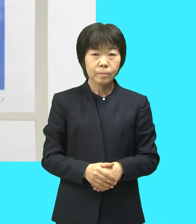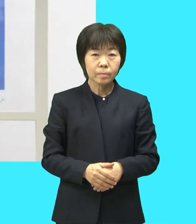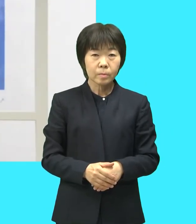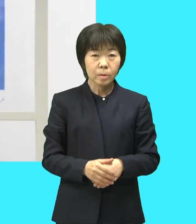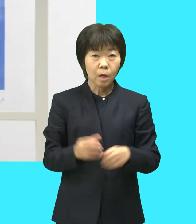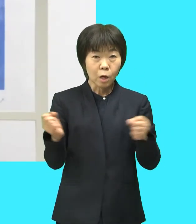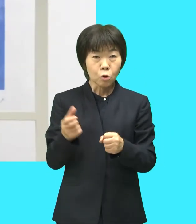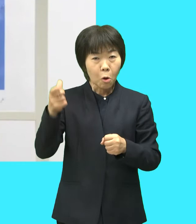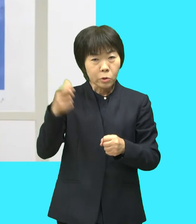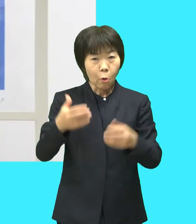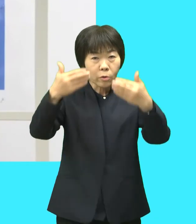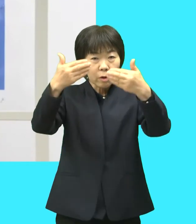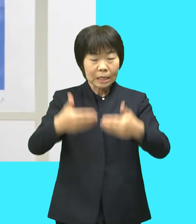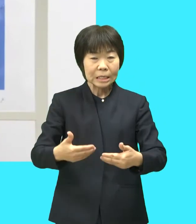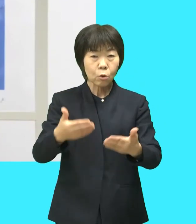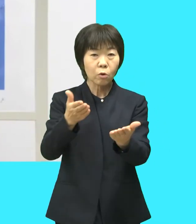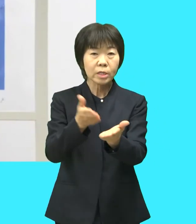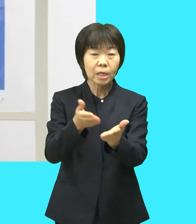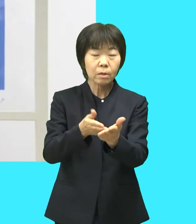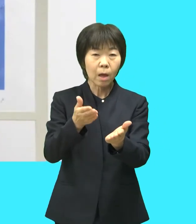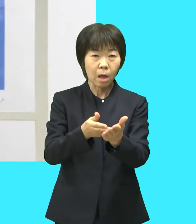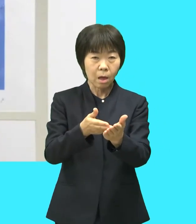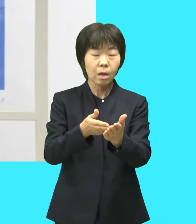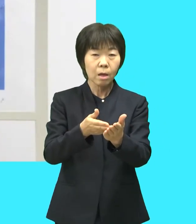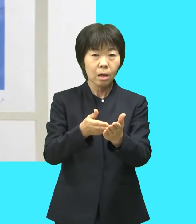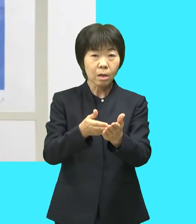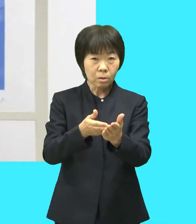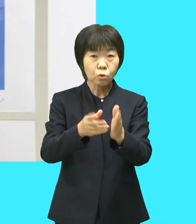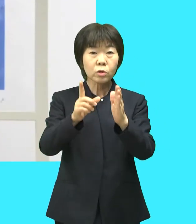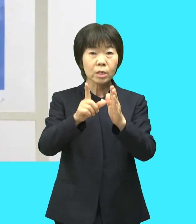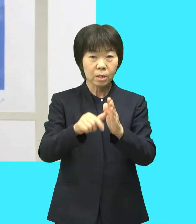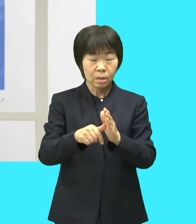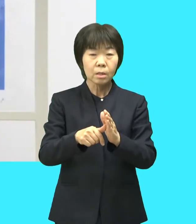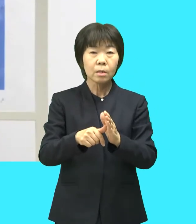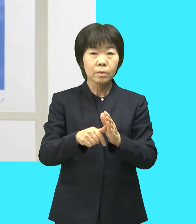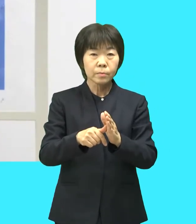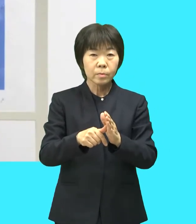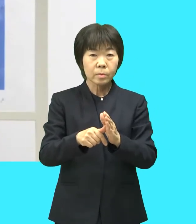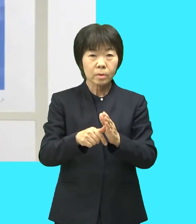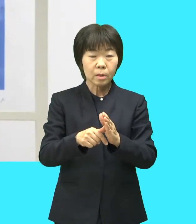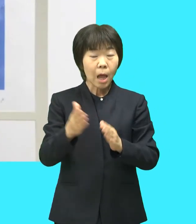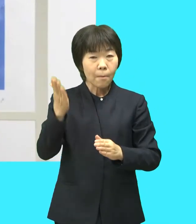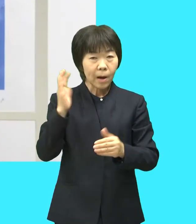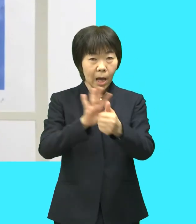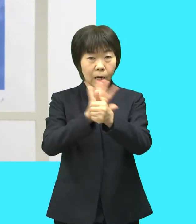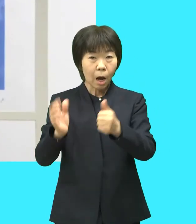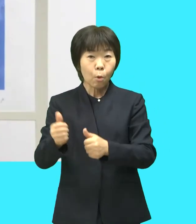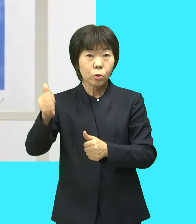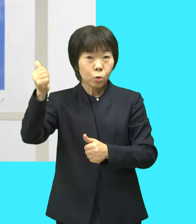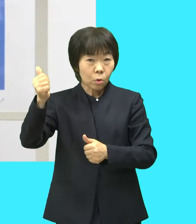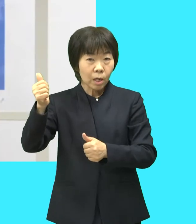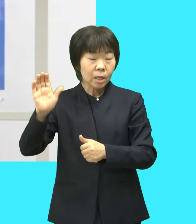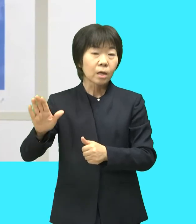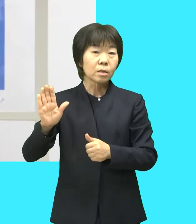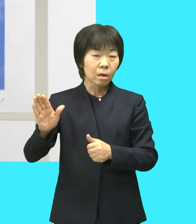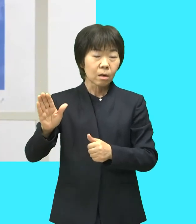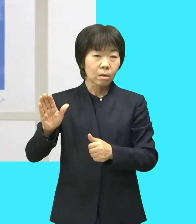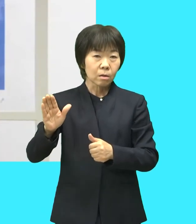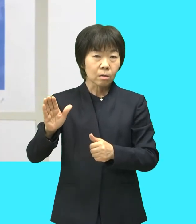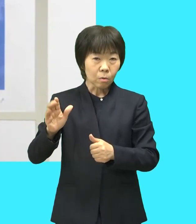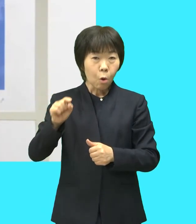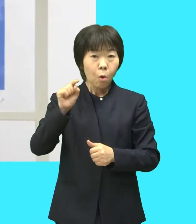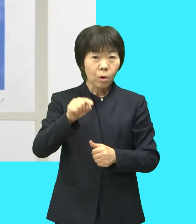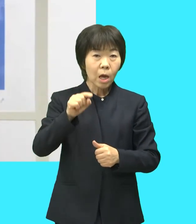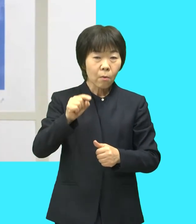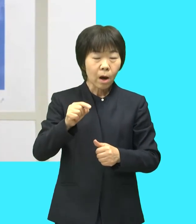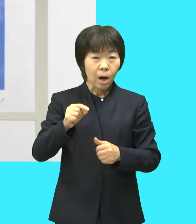凍土壁の説明を東京電力が行った際、当時官房長官であられたんですが、この凍土壁という